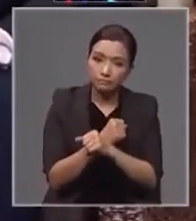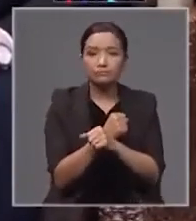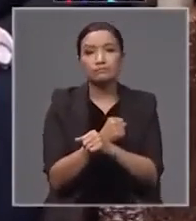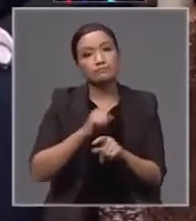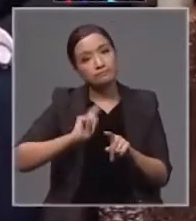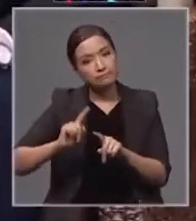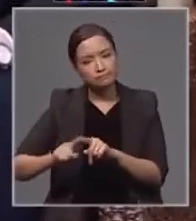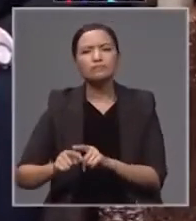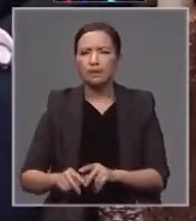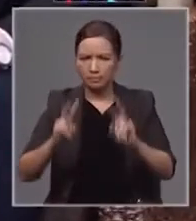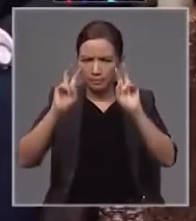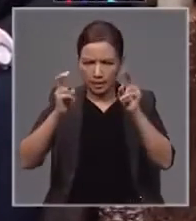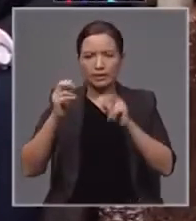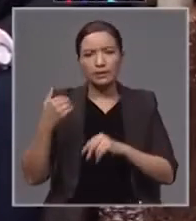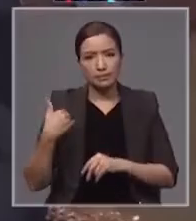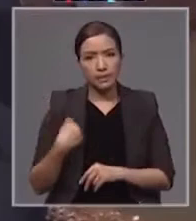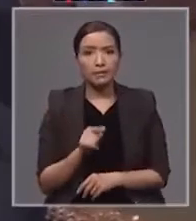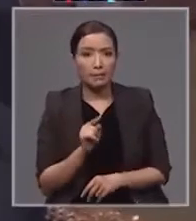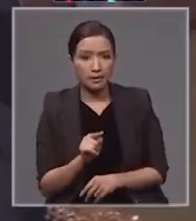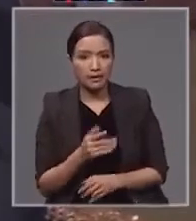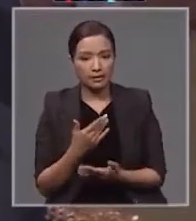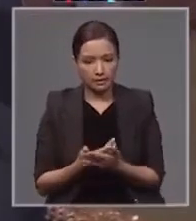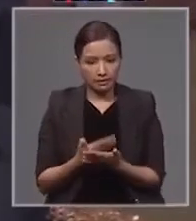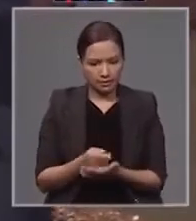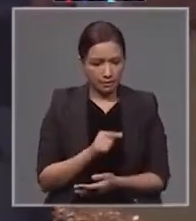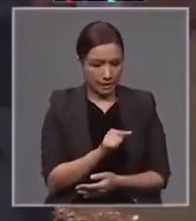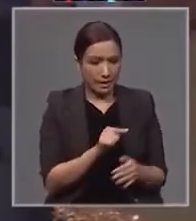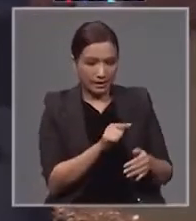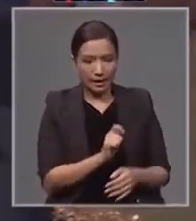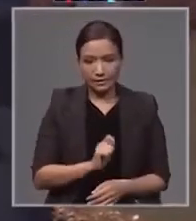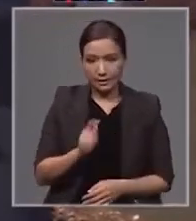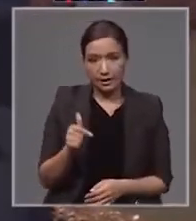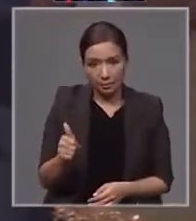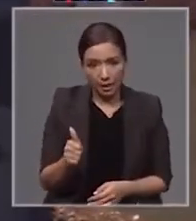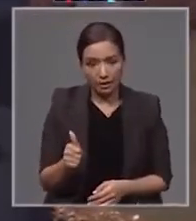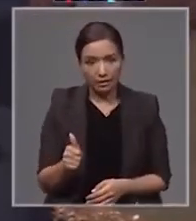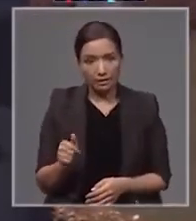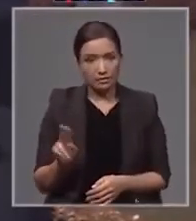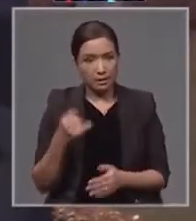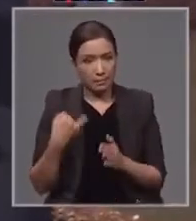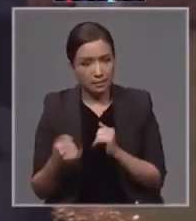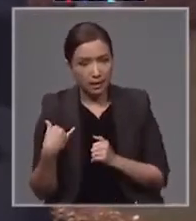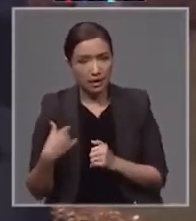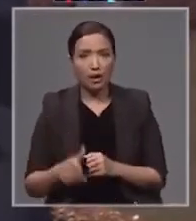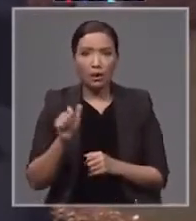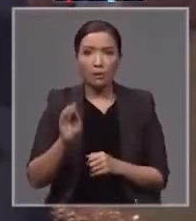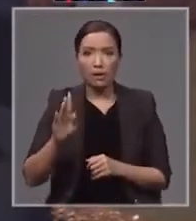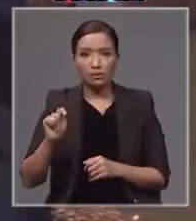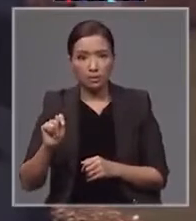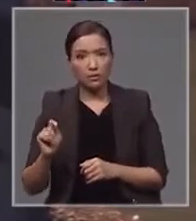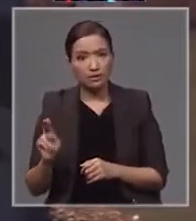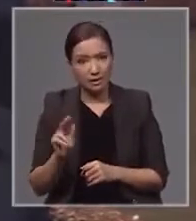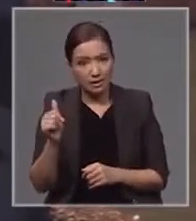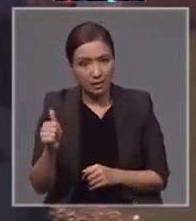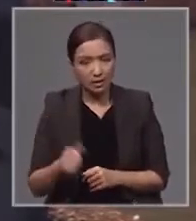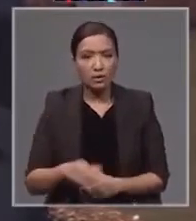มันก็มีประเด็นว่าแบบนี้จ่ายได้ไห ม ไปใช้เงินผิดประเภทไหม อบต.ใช้ได้ไหมกองทุนสุข